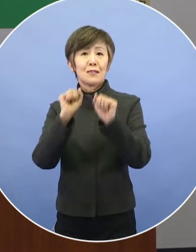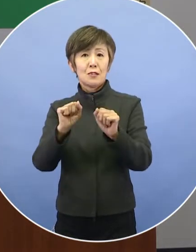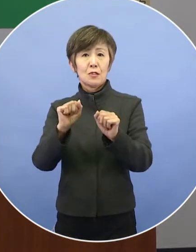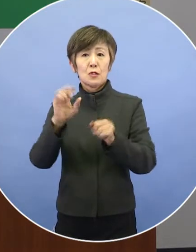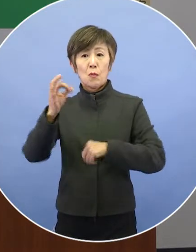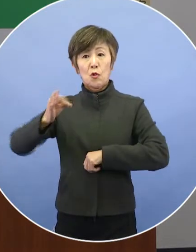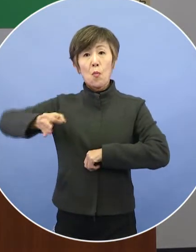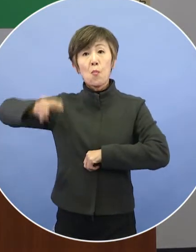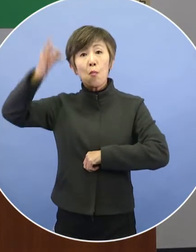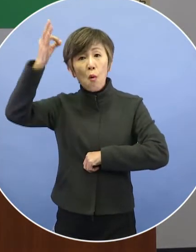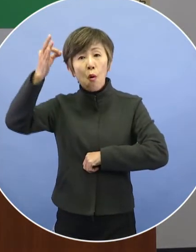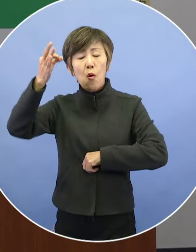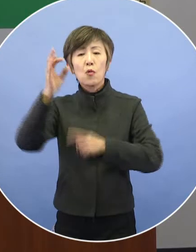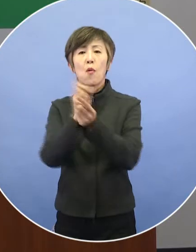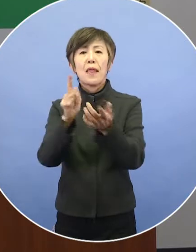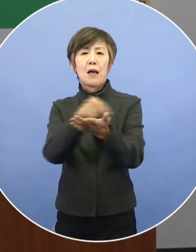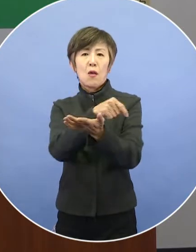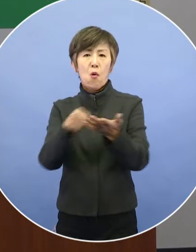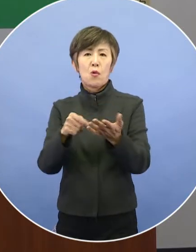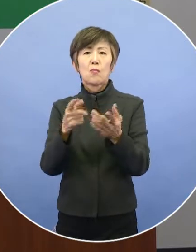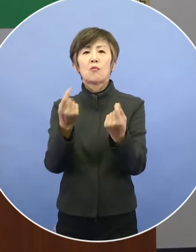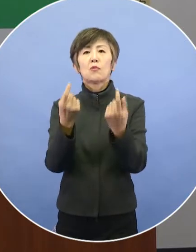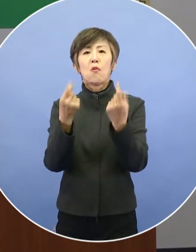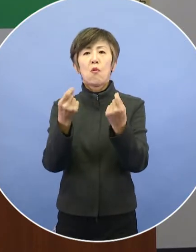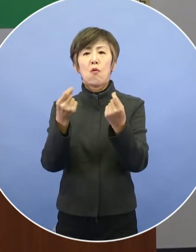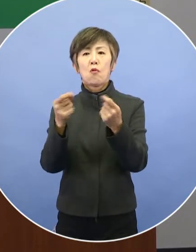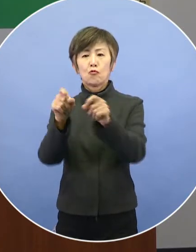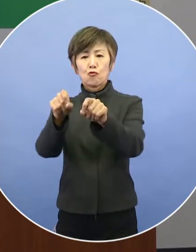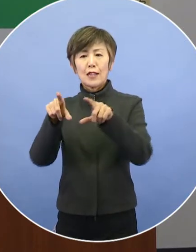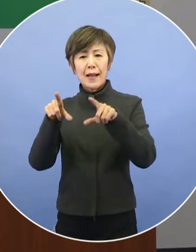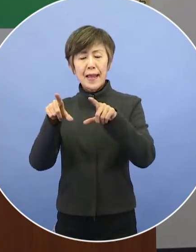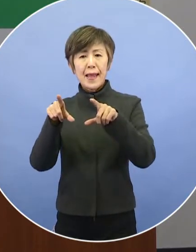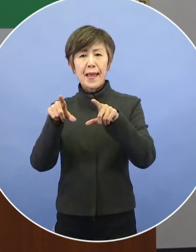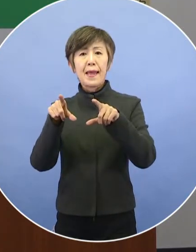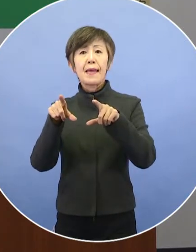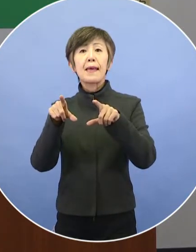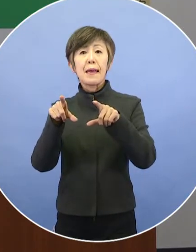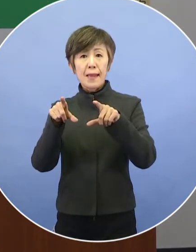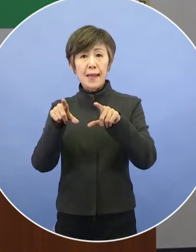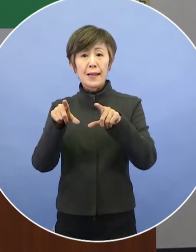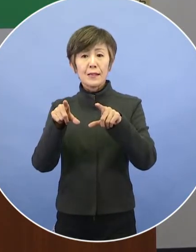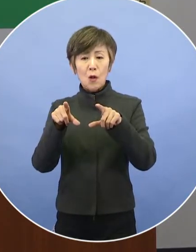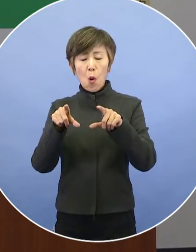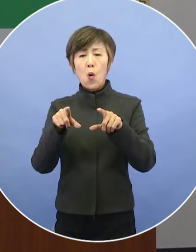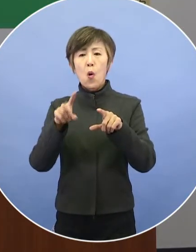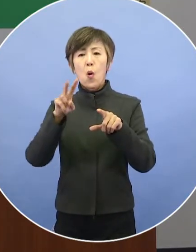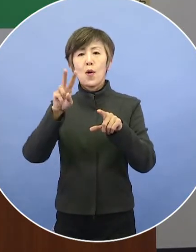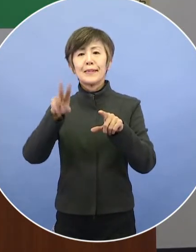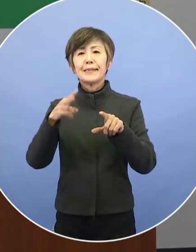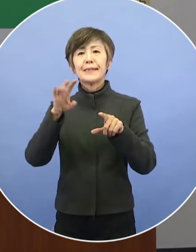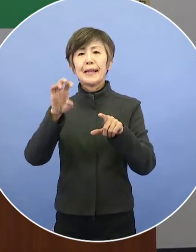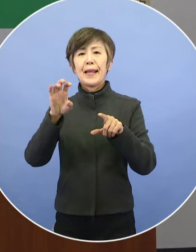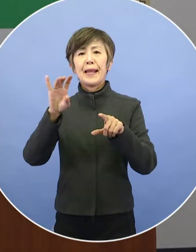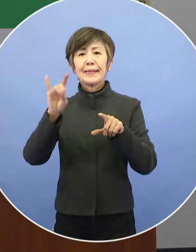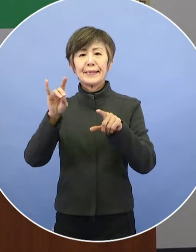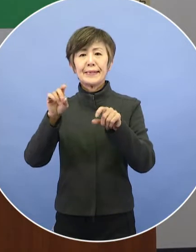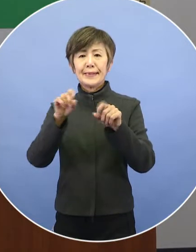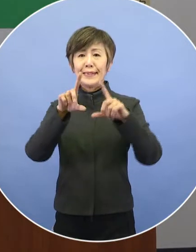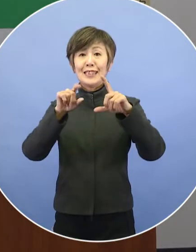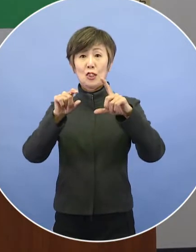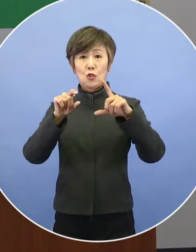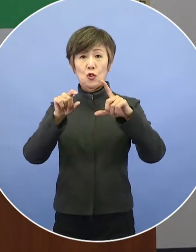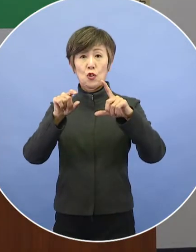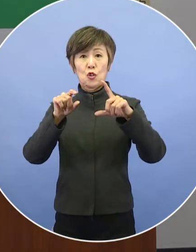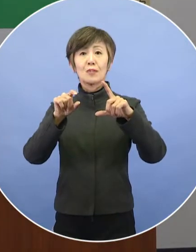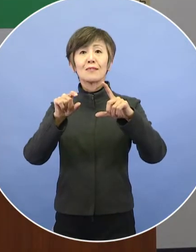物価高等にもですねウィングを広げまして売上高のところそれに加えてですね利益率売上だけだ